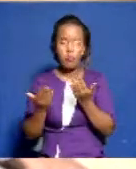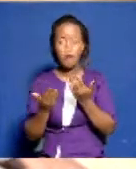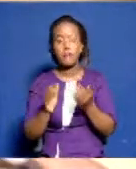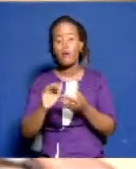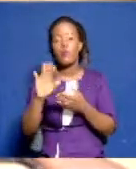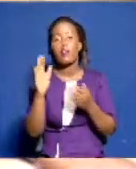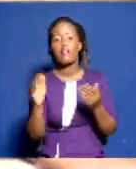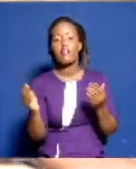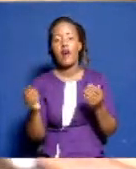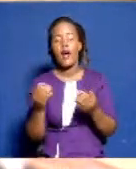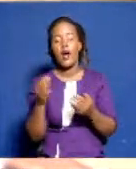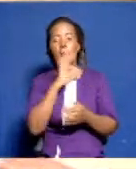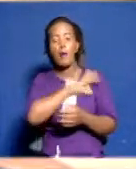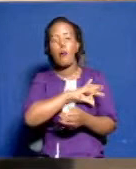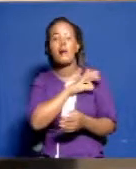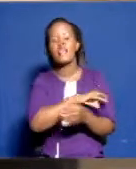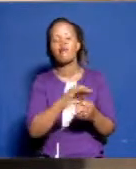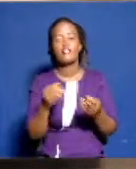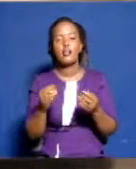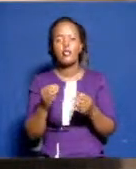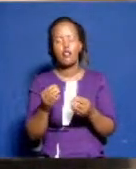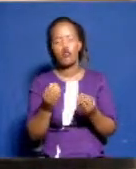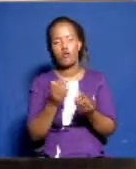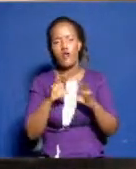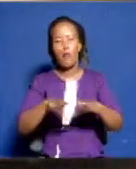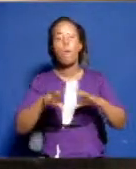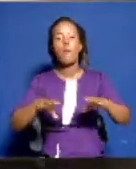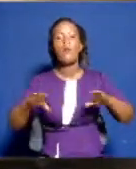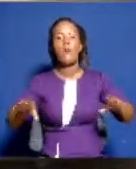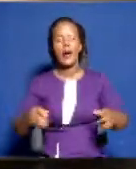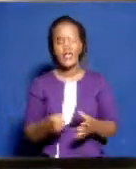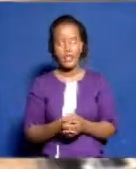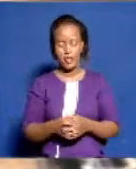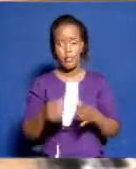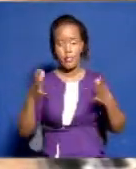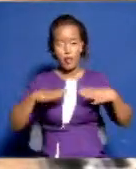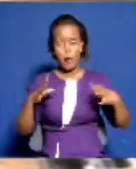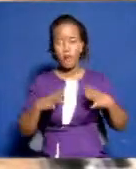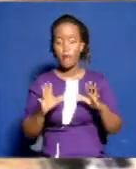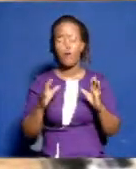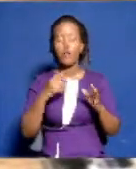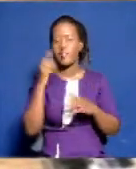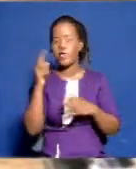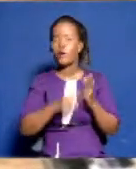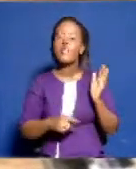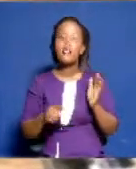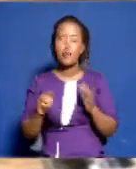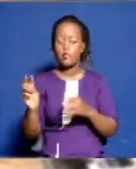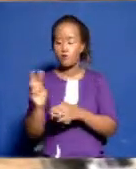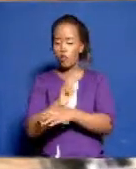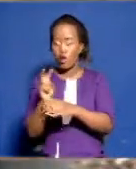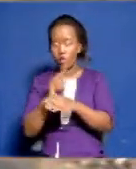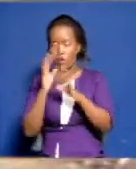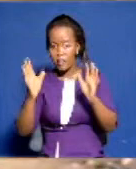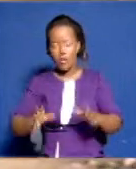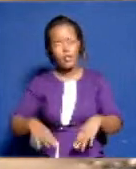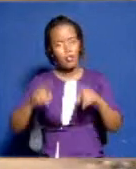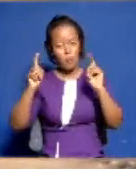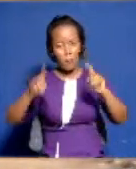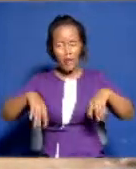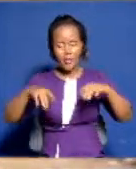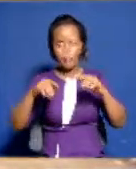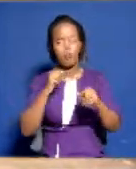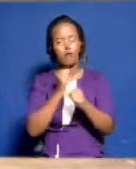kupeleka mazao yao kwa soko. The residents have lauded the project, urging the contractor to expedite the construction. Tulikuwa na